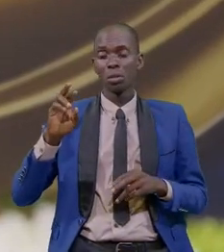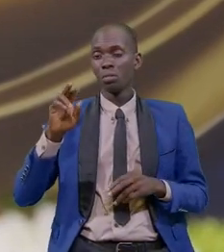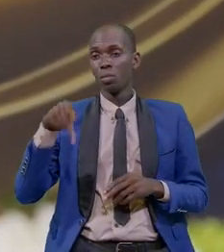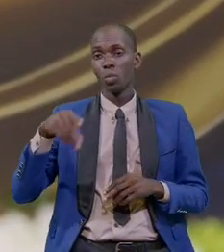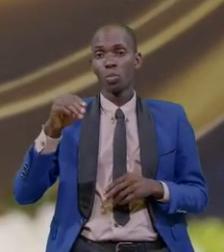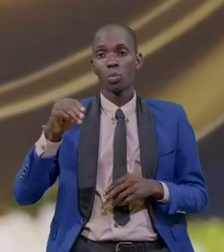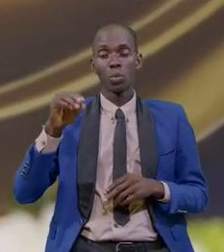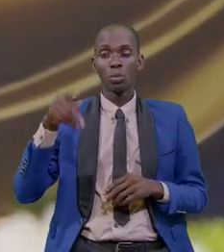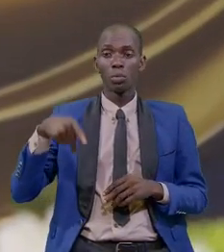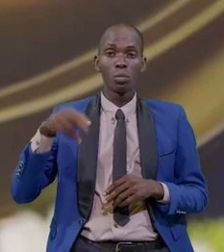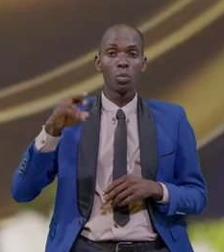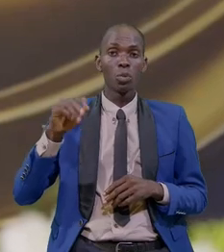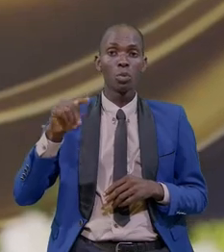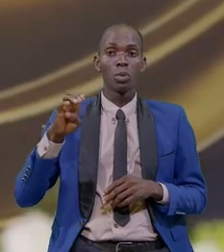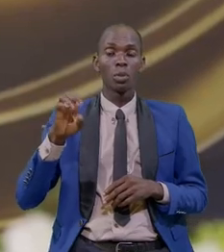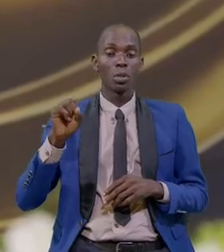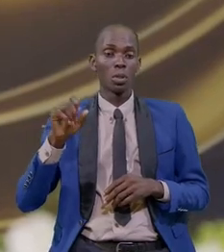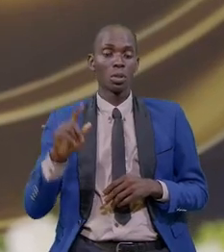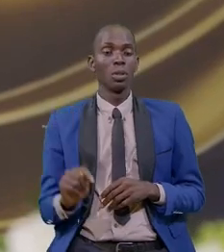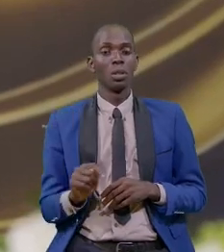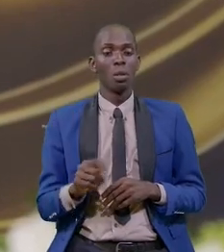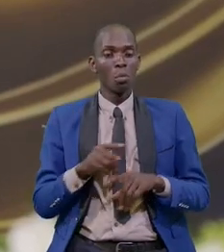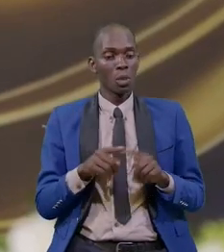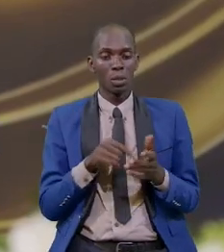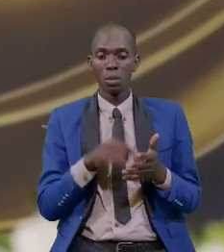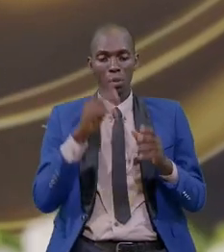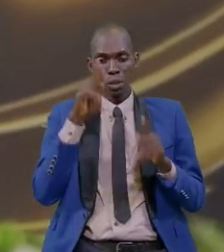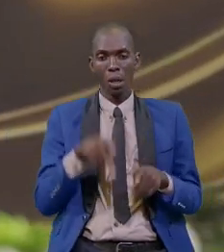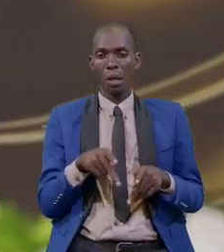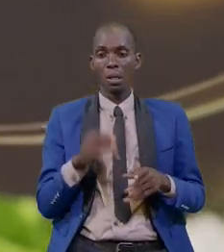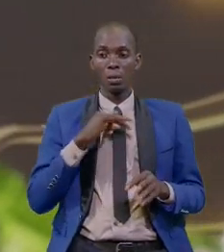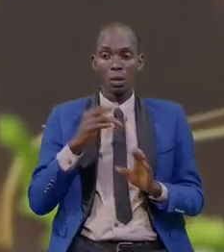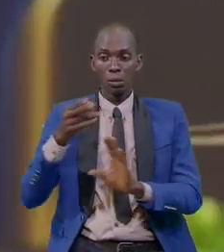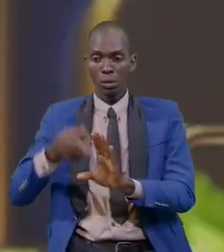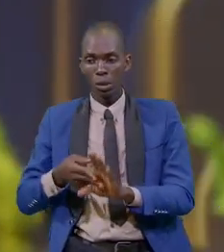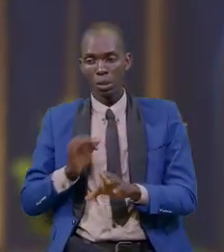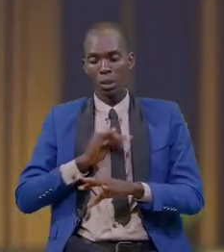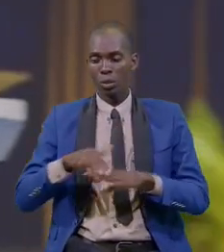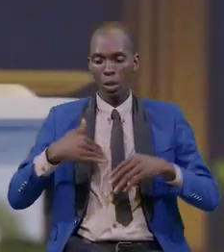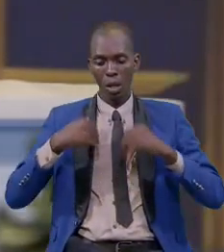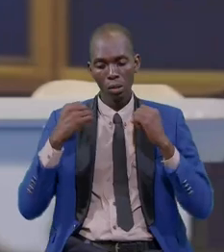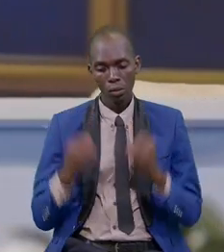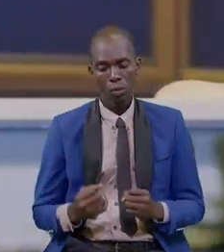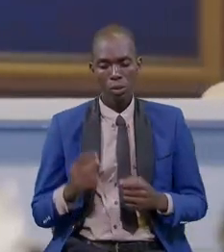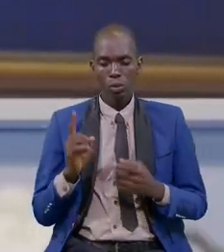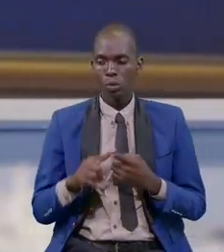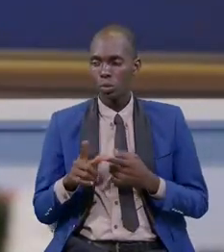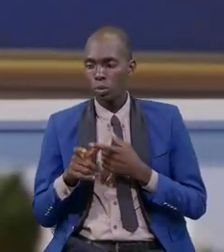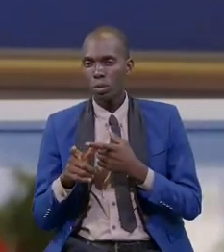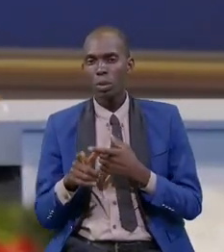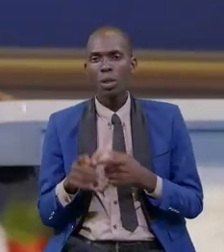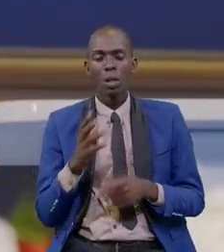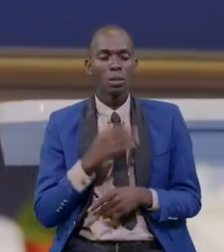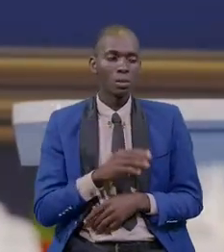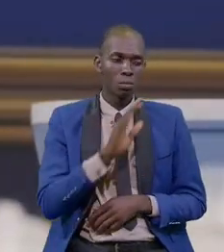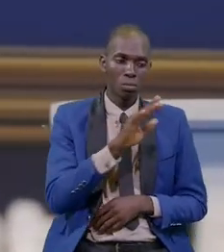les protestants, il n'a pas la force même pour marcher, pour courir. Et nous lui disons, venez. Avant de sortir, avant que tu